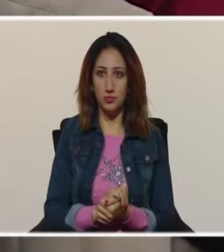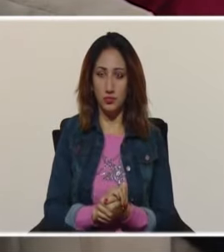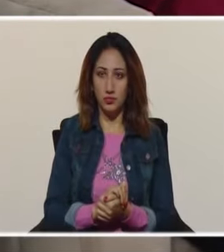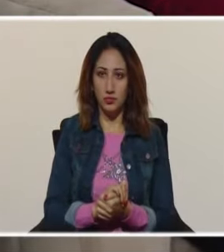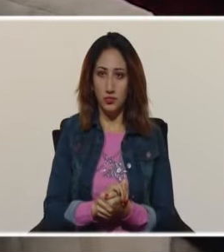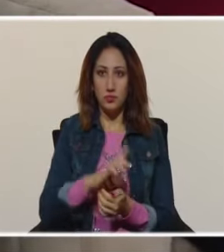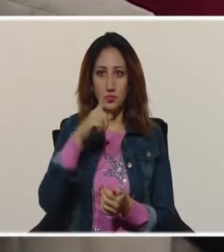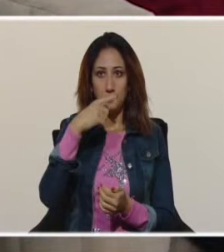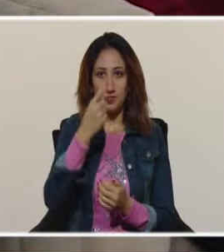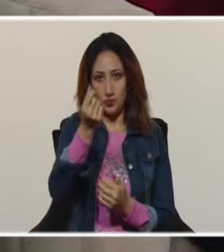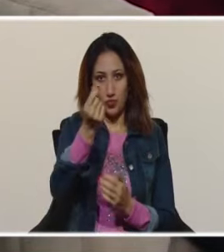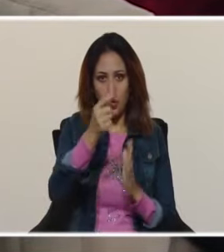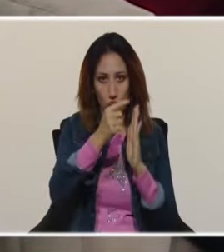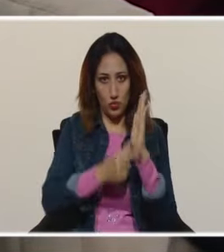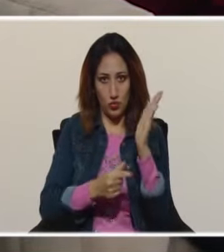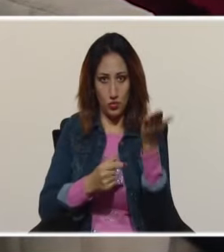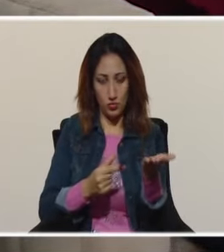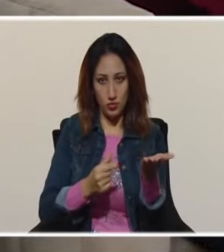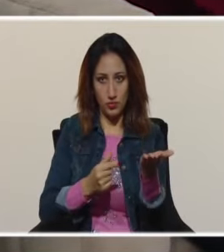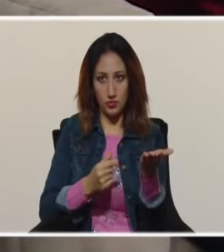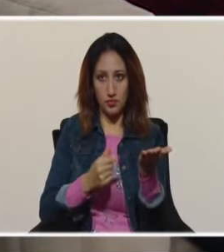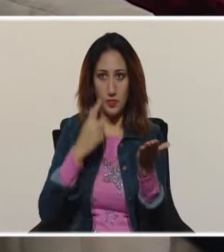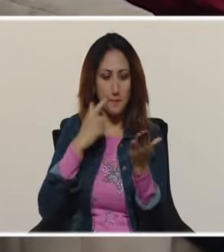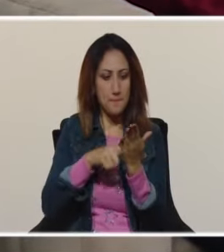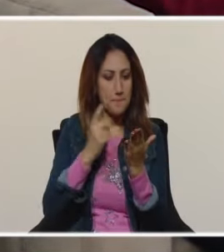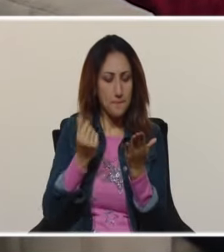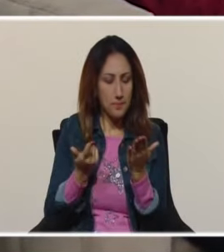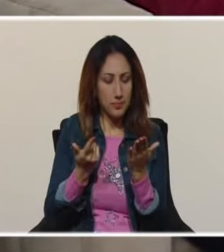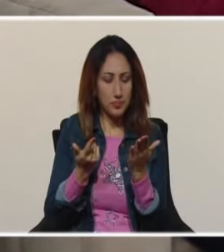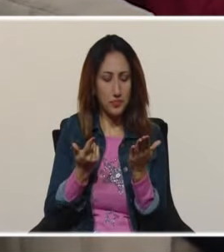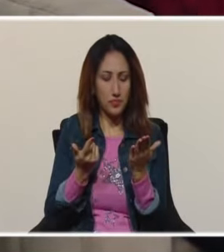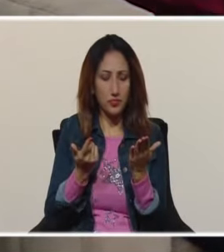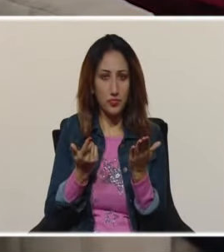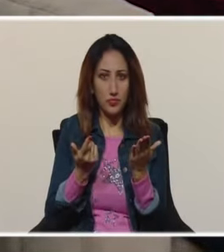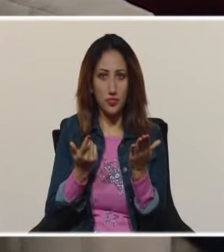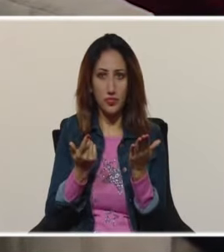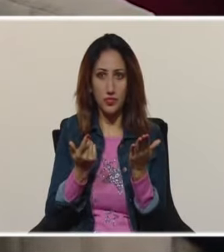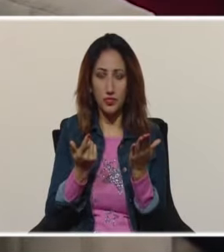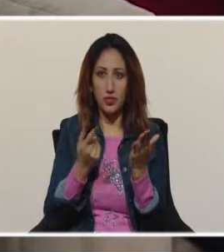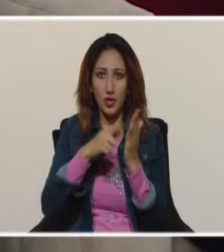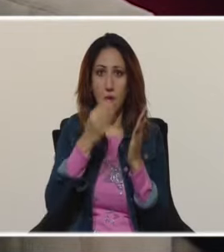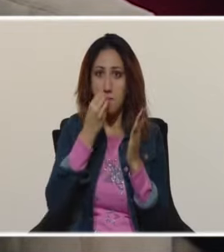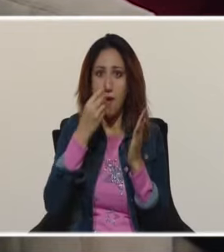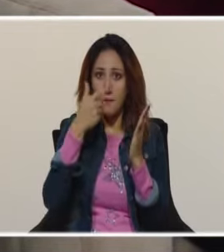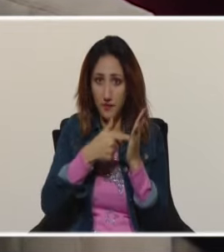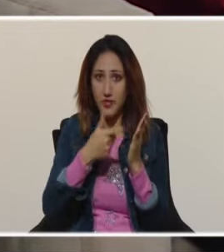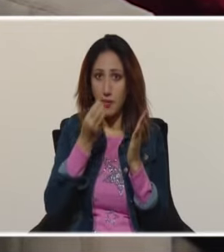عليا بيقول لي الحساب يا فندم. فبمسك قلت له ايه ده حضرتك انا لسه شارب مانجا. قال لي لا انت واكل يا فندم، حضرتك كنت قاعد هنا. قلت له